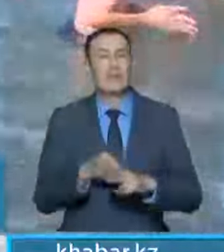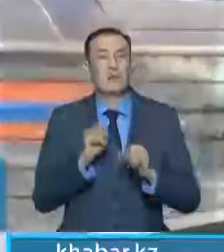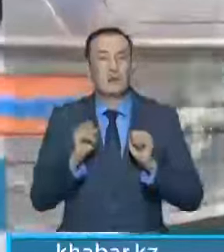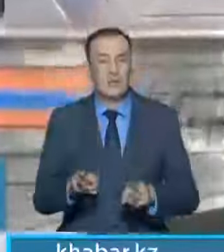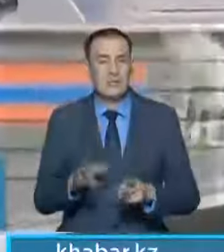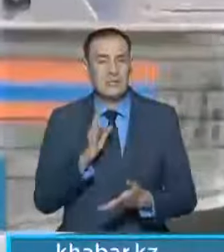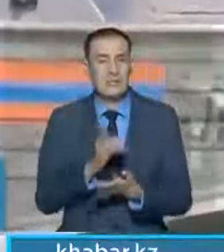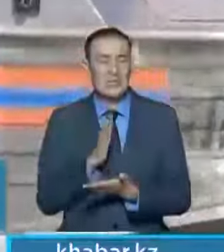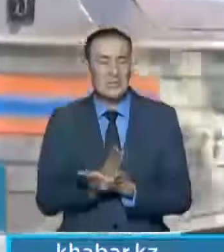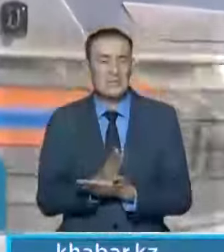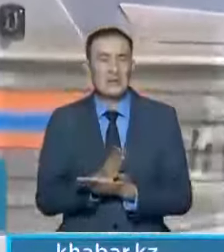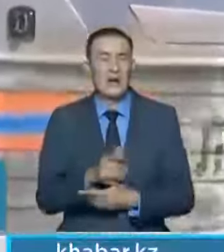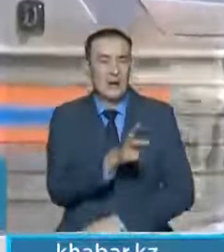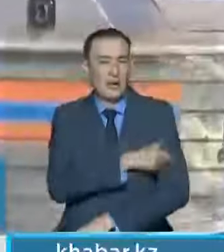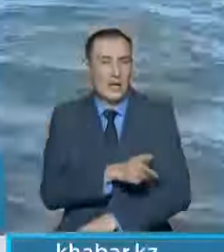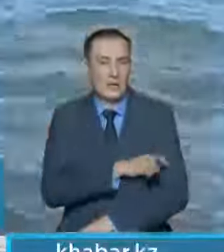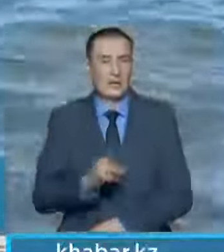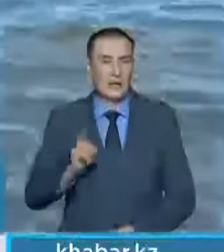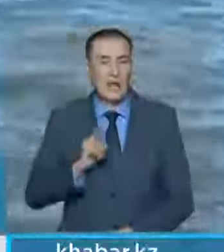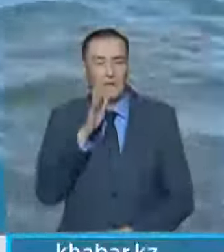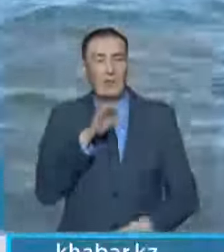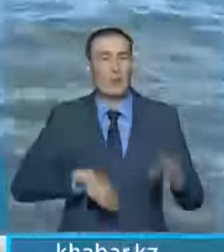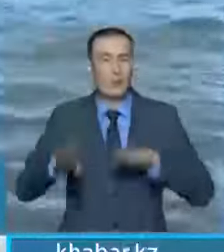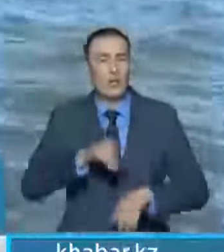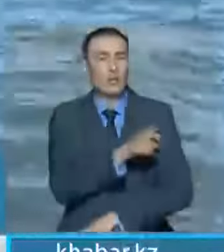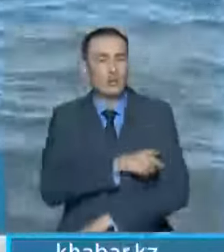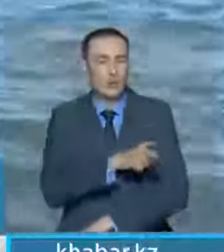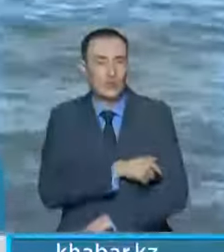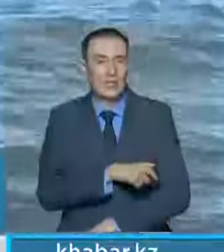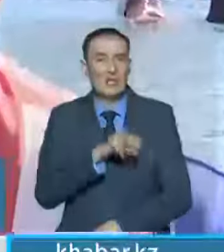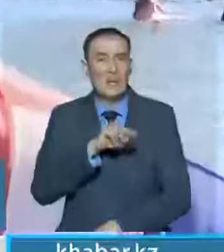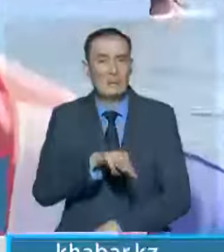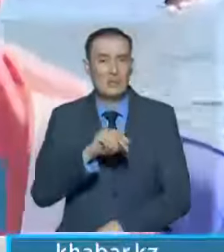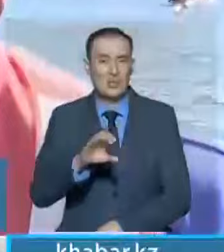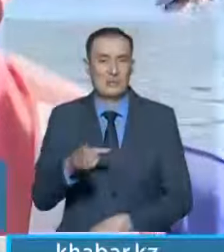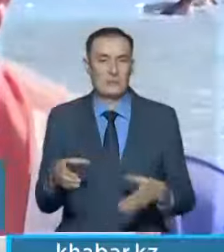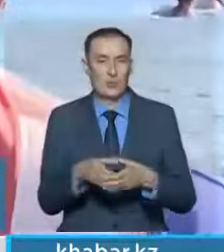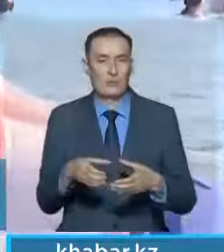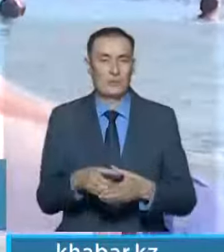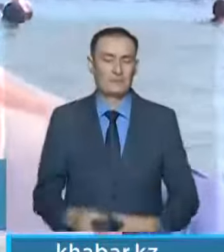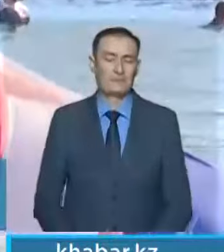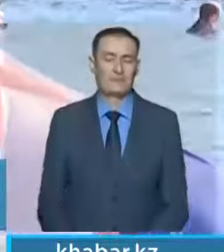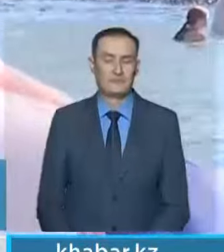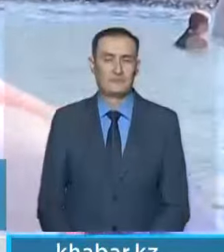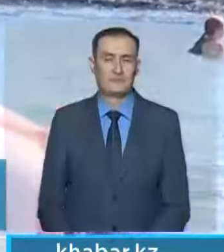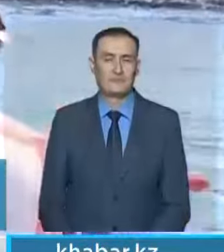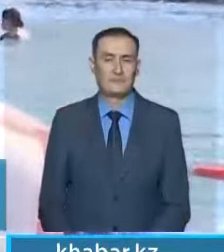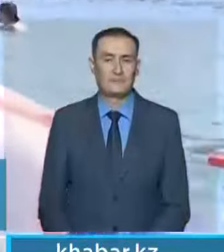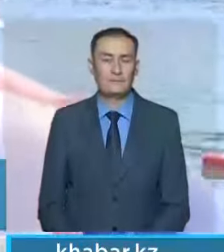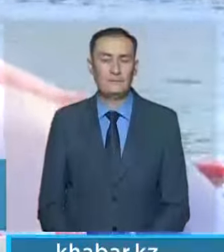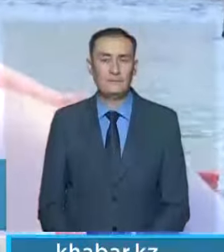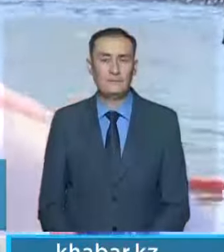Есть тревожная кнопка, работает охрана. А во время купания дежурят сотрудники ЧС.